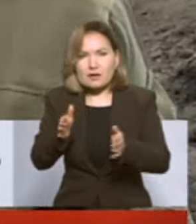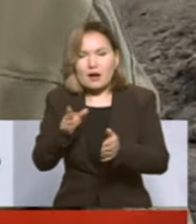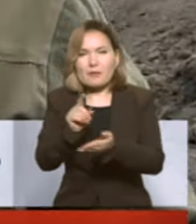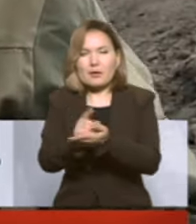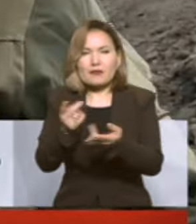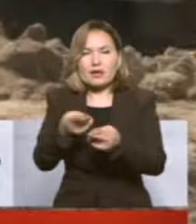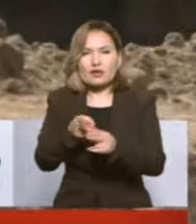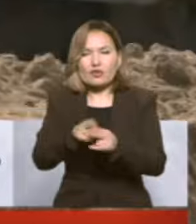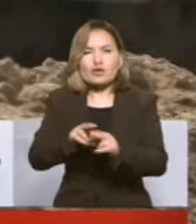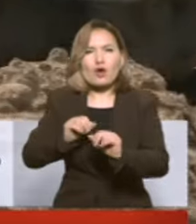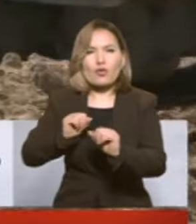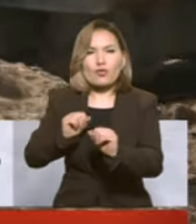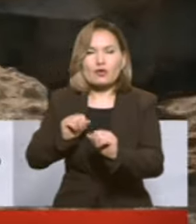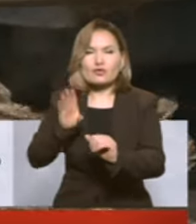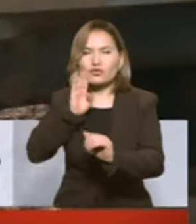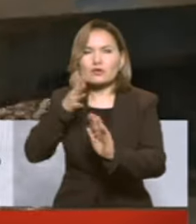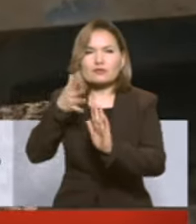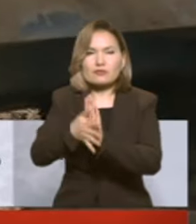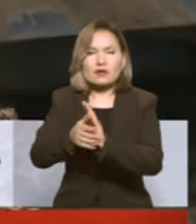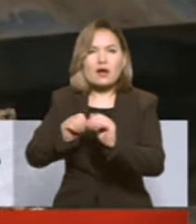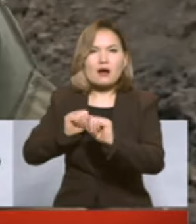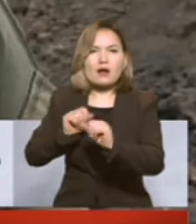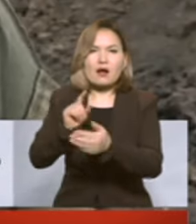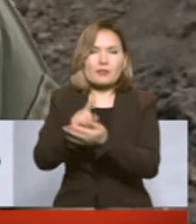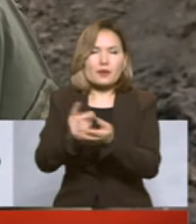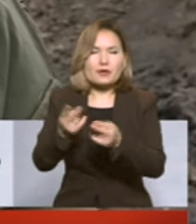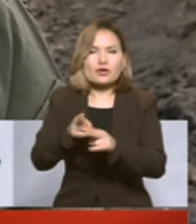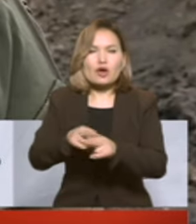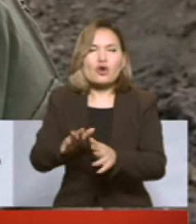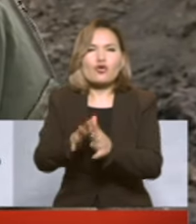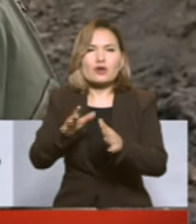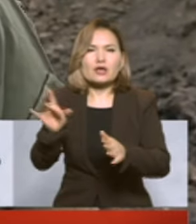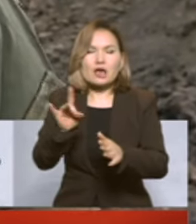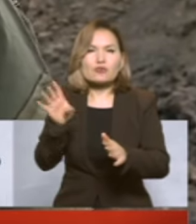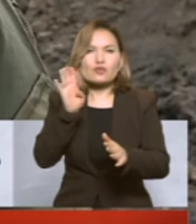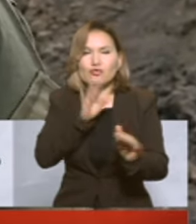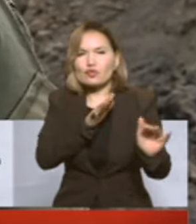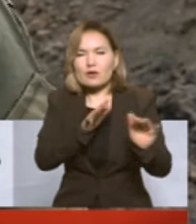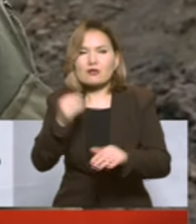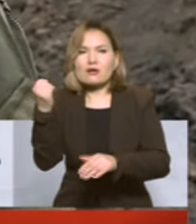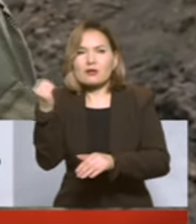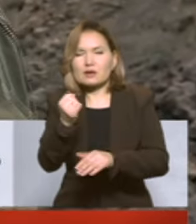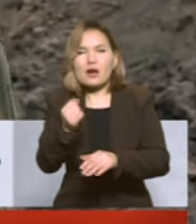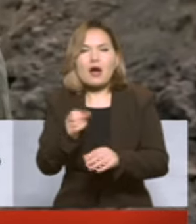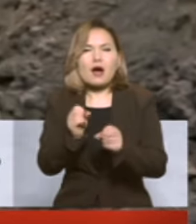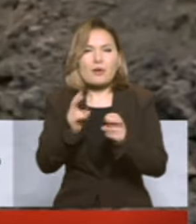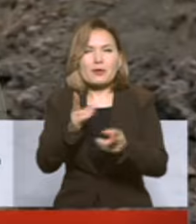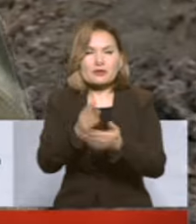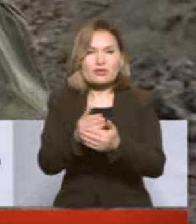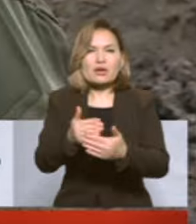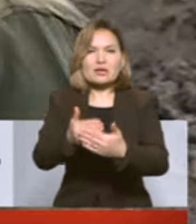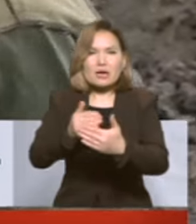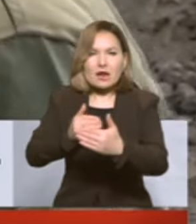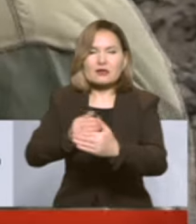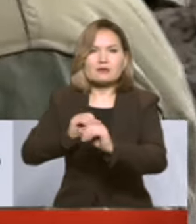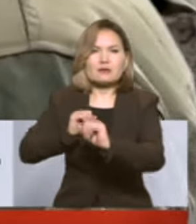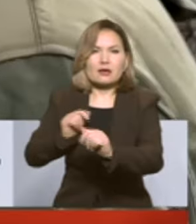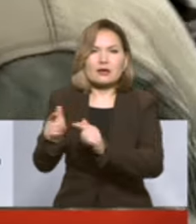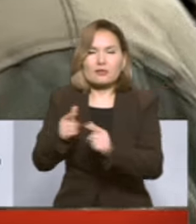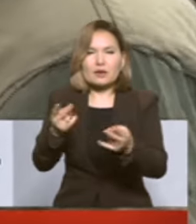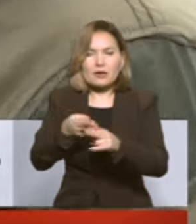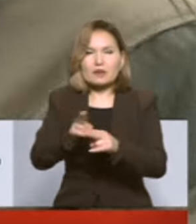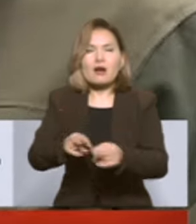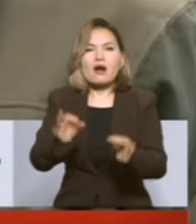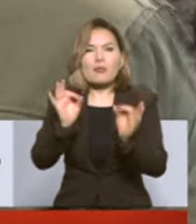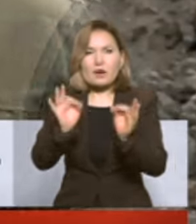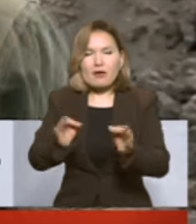жайып екі жағынан теңізге кету керек. Болжам бойынша үлкен суға атырайды ғой, дайындық болу керек. Осы істеп жатқан жұмыстардың қазір мен дұрыс деп